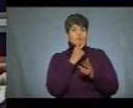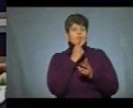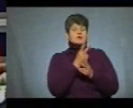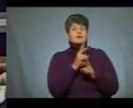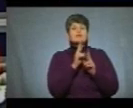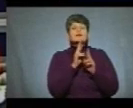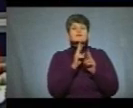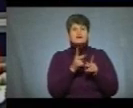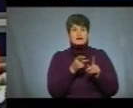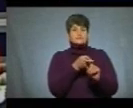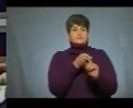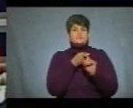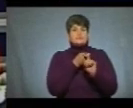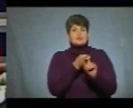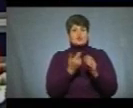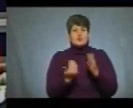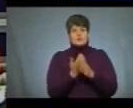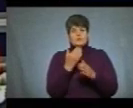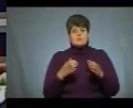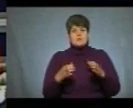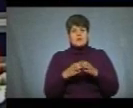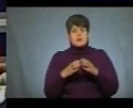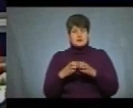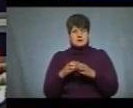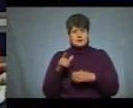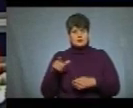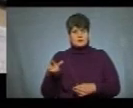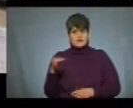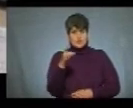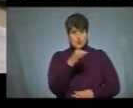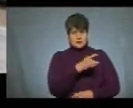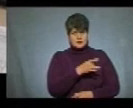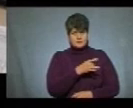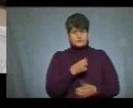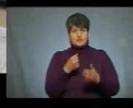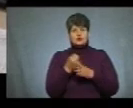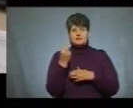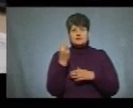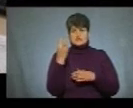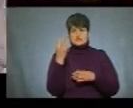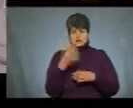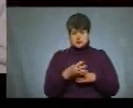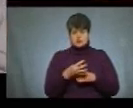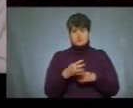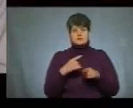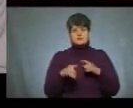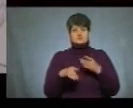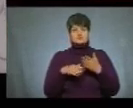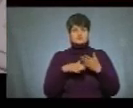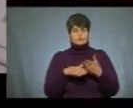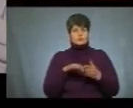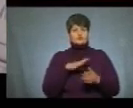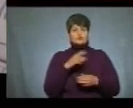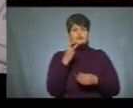як комунікують з новими бригадами і пацієнтами у районах. До 12:40 до диспетчерів швидкої у Тернополі надійшло